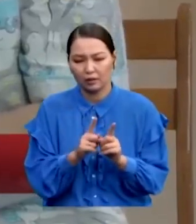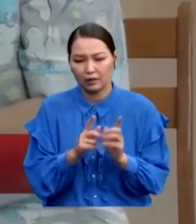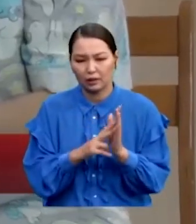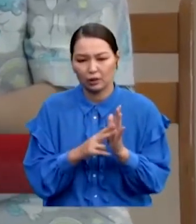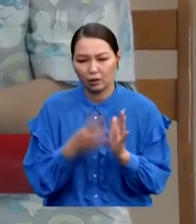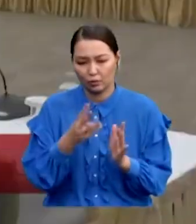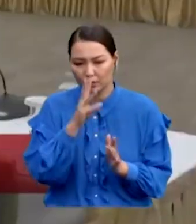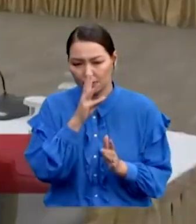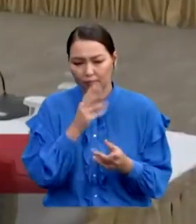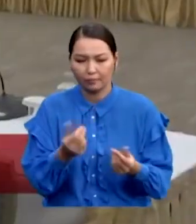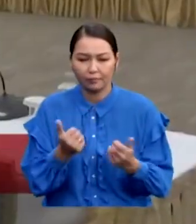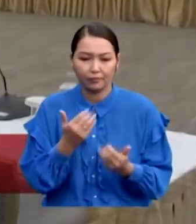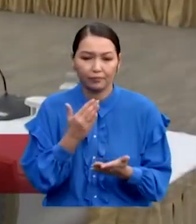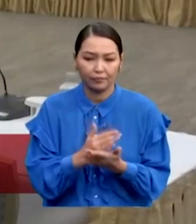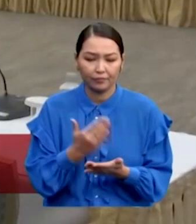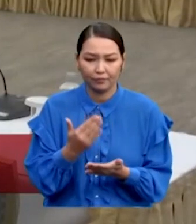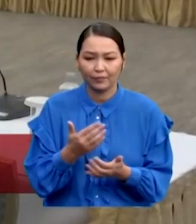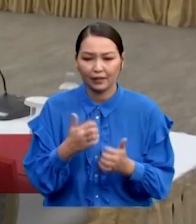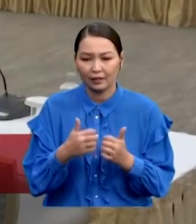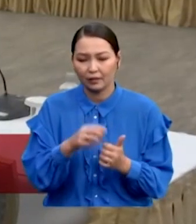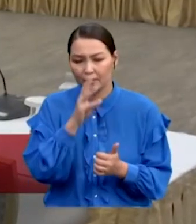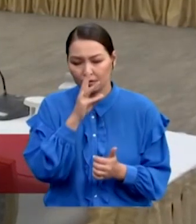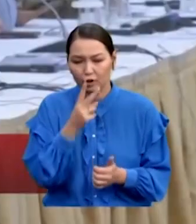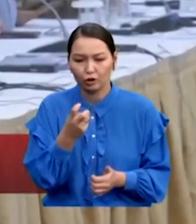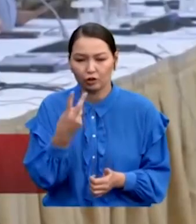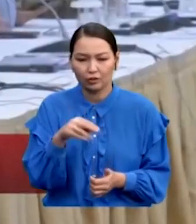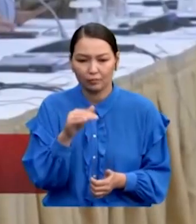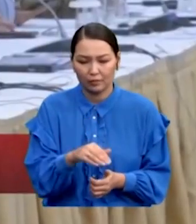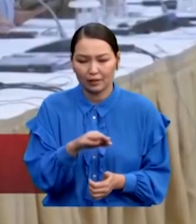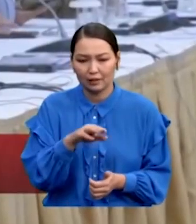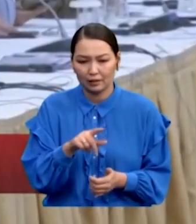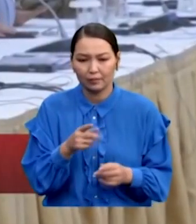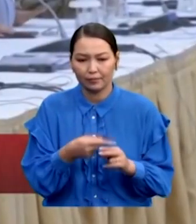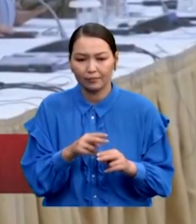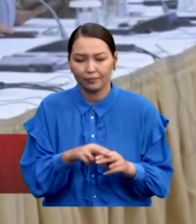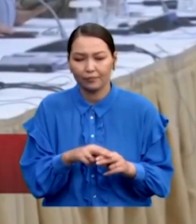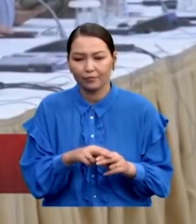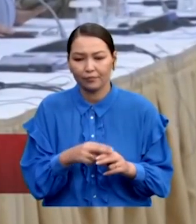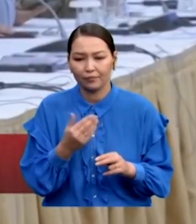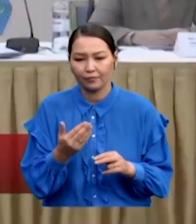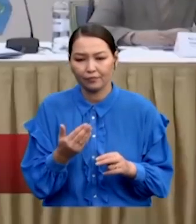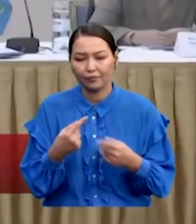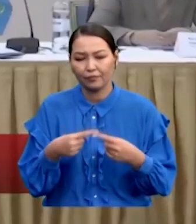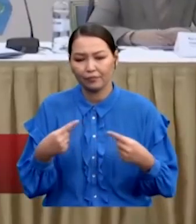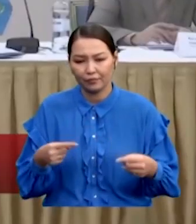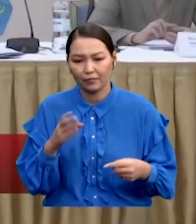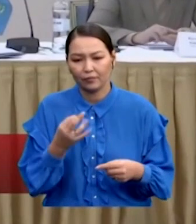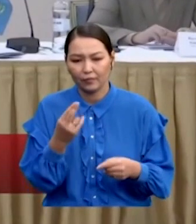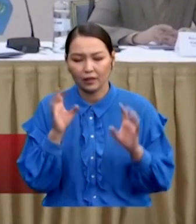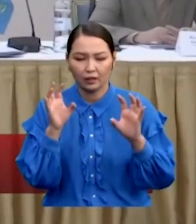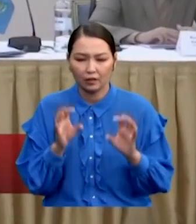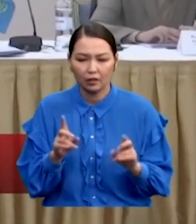еңбек министрлігінің сөзіне сенсек, орташа айлық 220 мың теңге. Осы қарама-қайшылықты жоюға шілде айында күшіне енген әлеуметтік